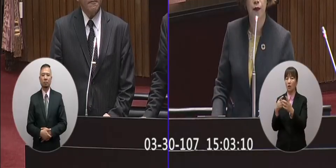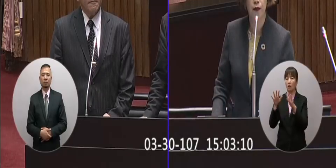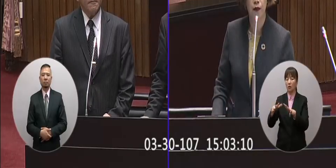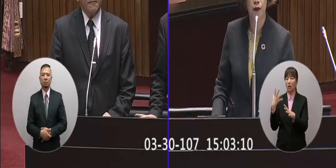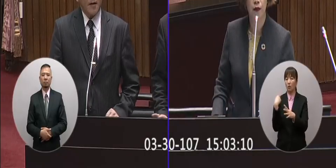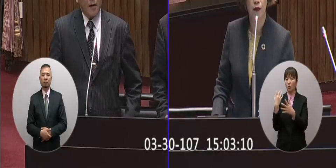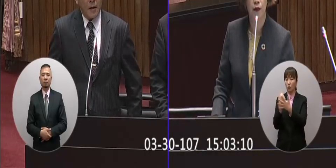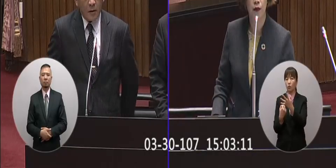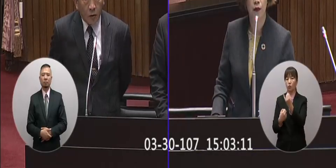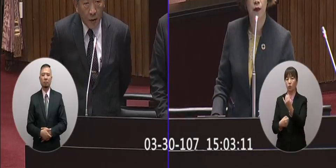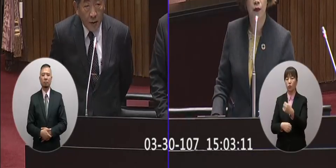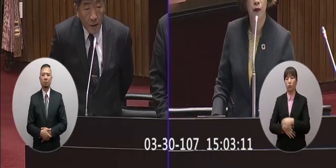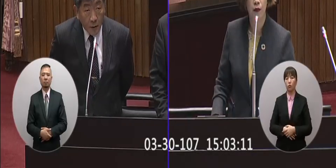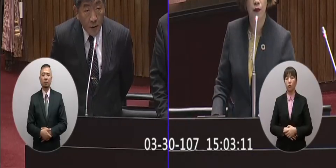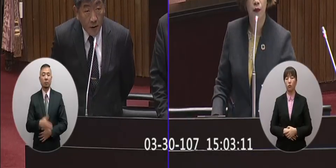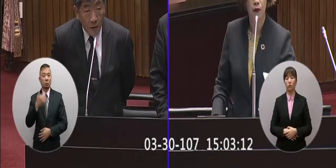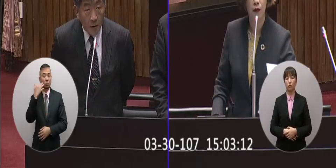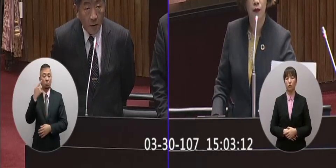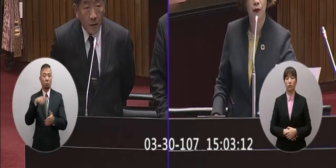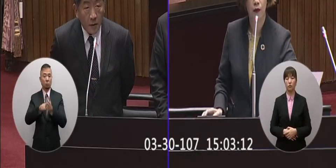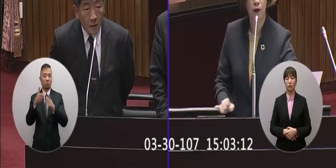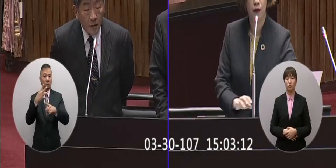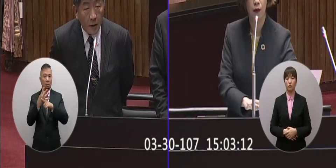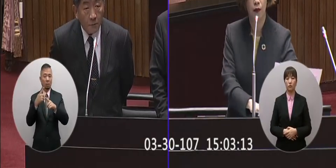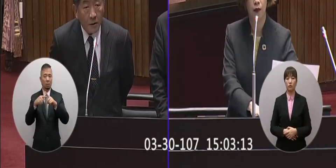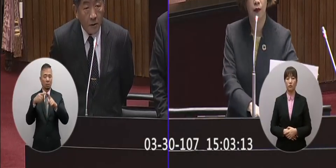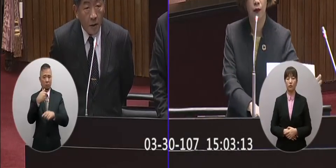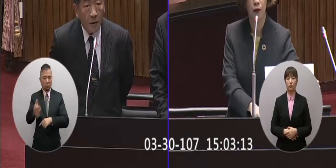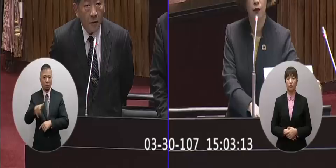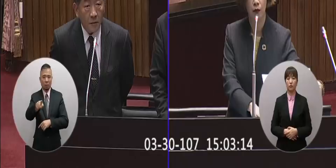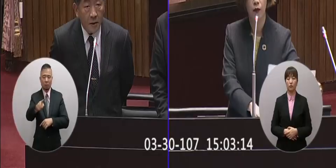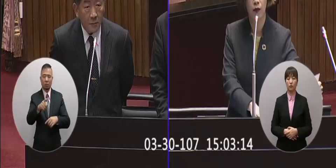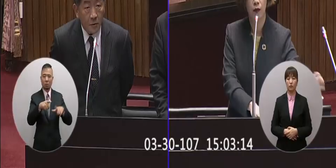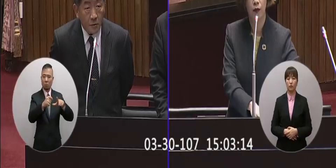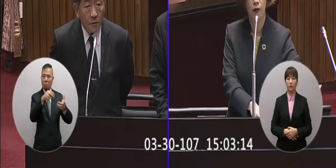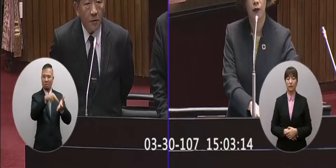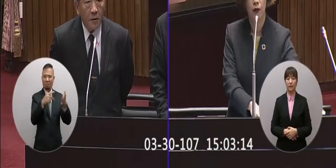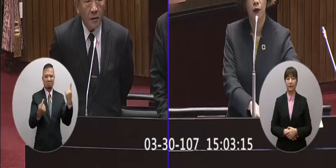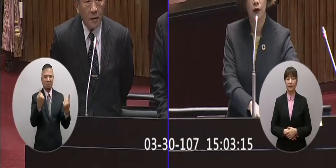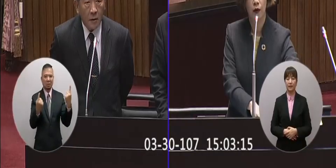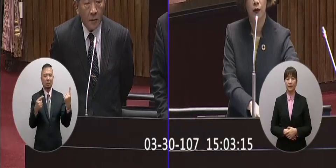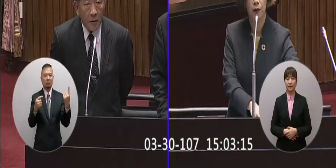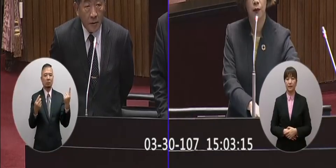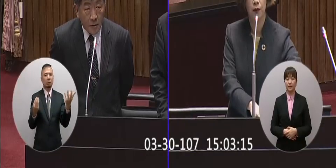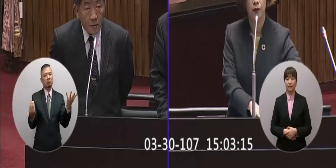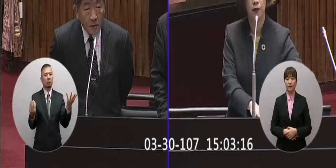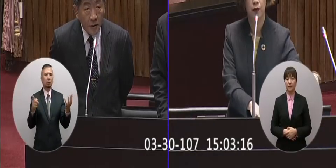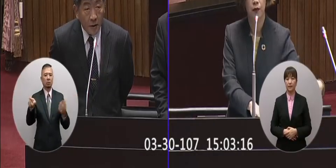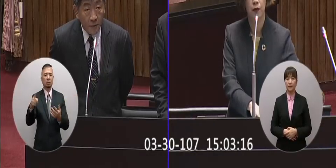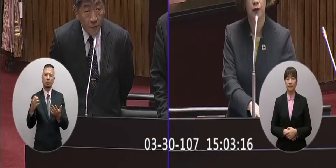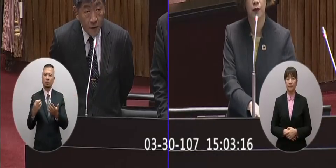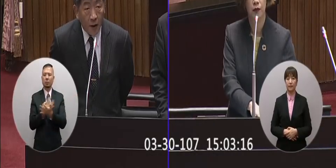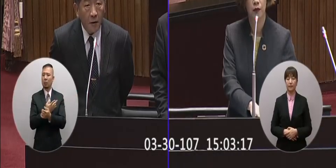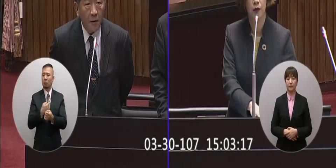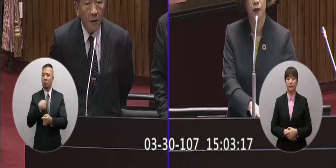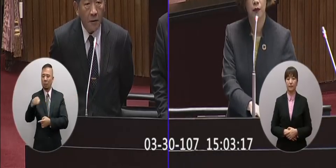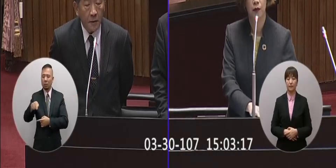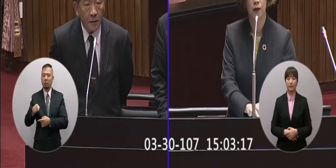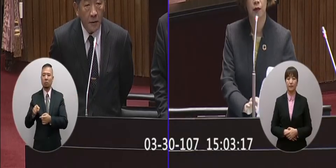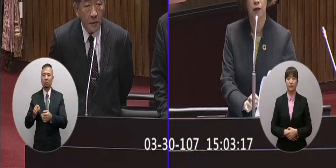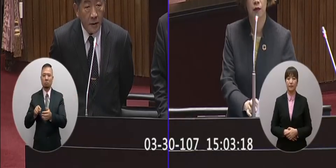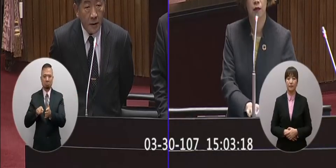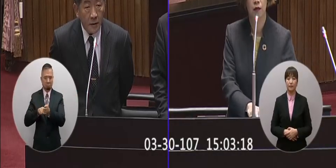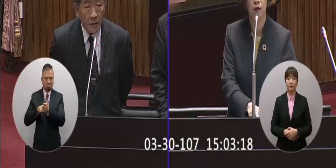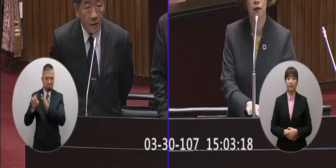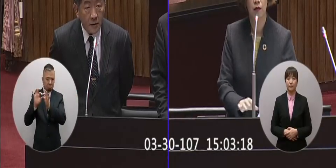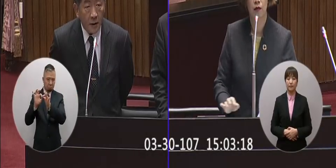少？ 专业人员相对都跟公立来比较，都比较不足。但是我们也有持续在辅导，希